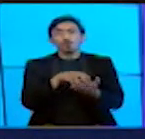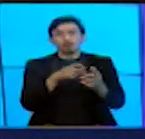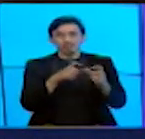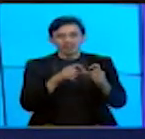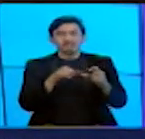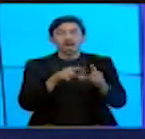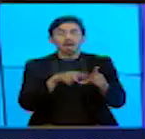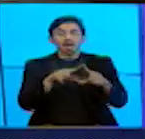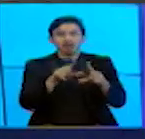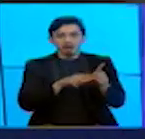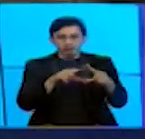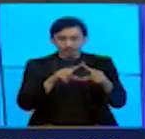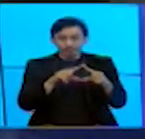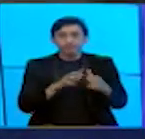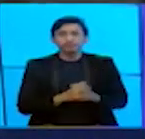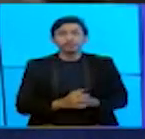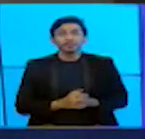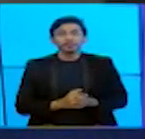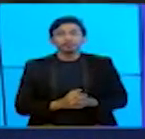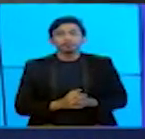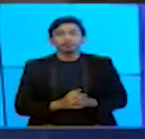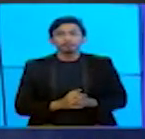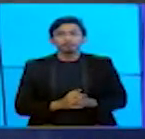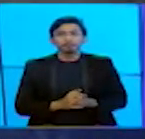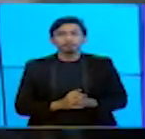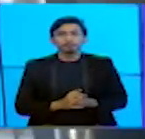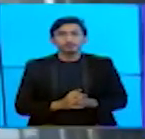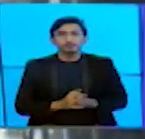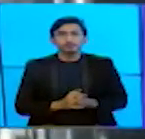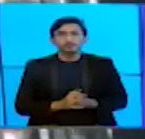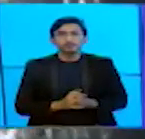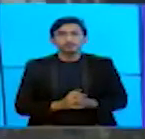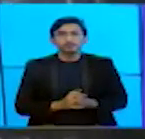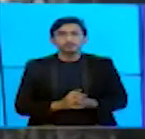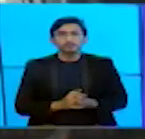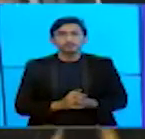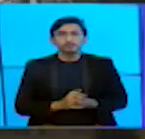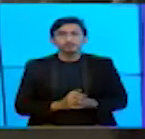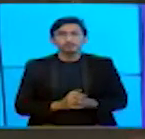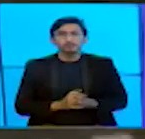Dari Jakarta, Helmi Jengbati, iNews melaporkan.